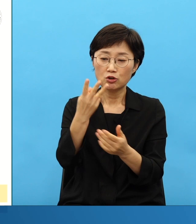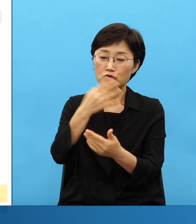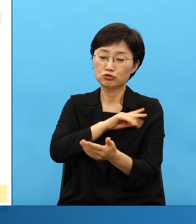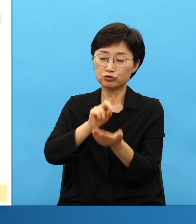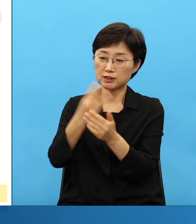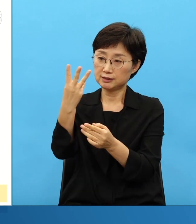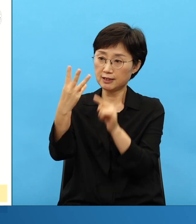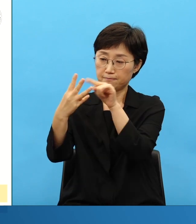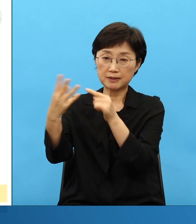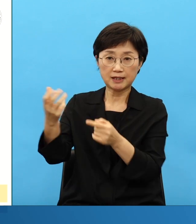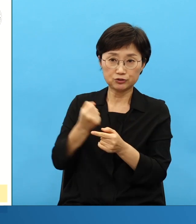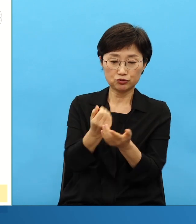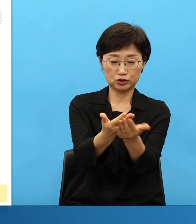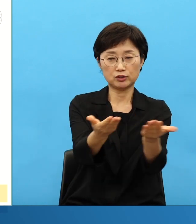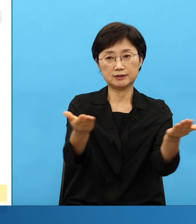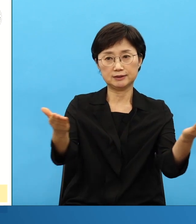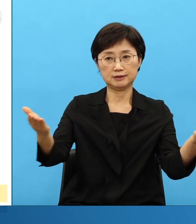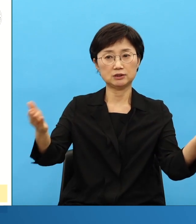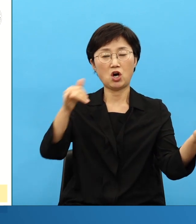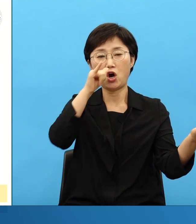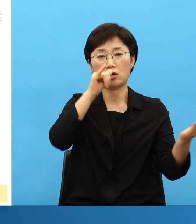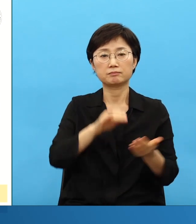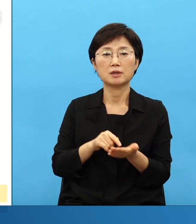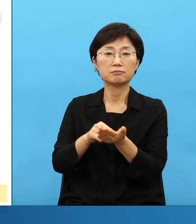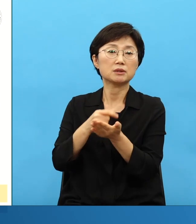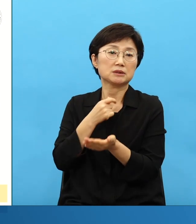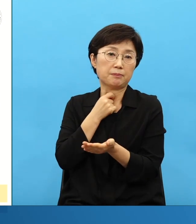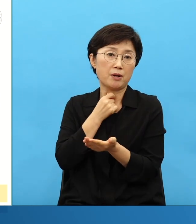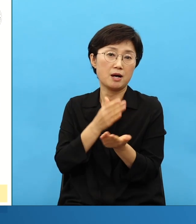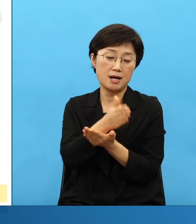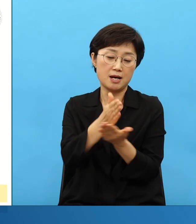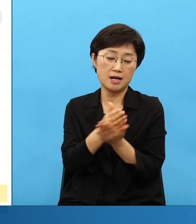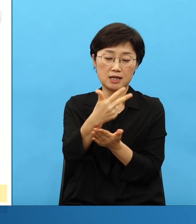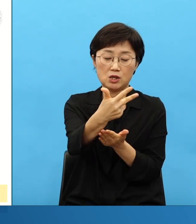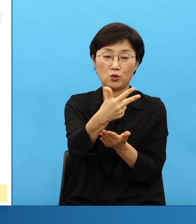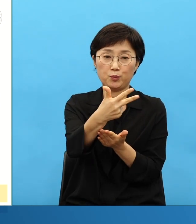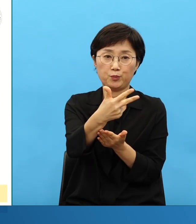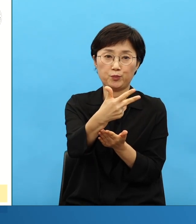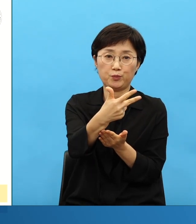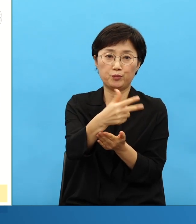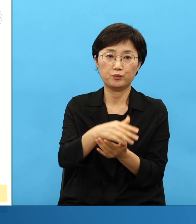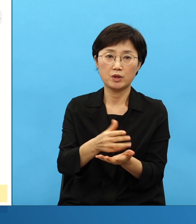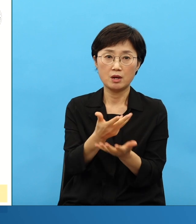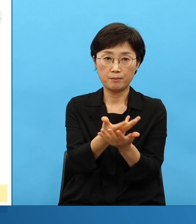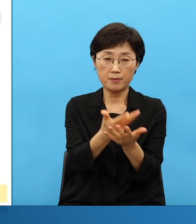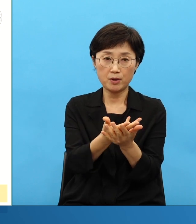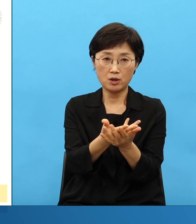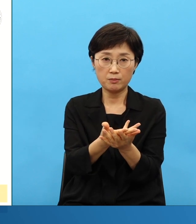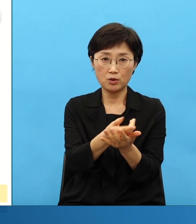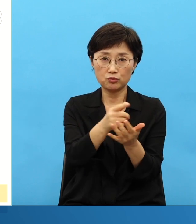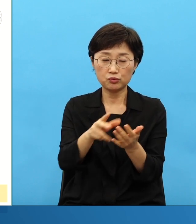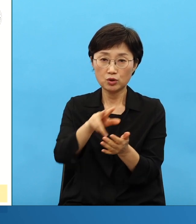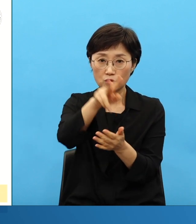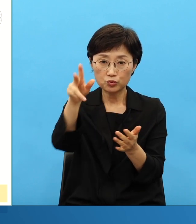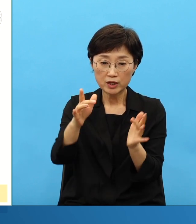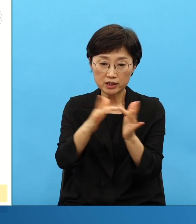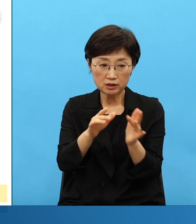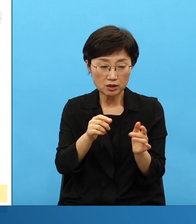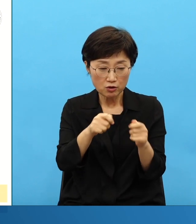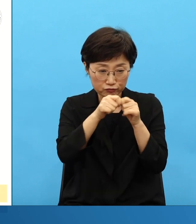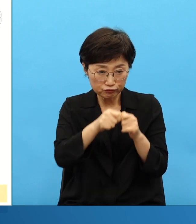주제로 진행됩니다. 응모 분야는 총 7가지로 진행이 되고 제출 규격은 자료 화면에 확인해